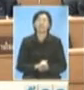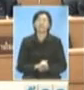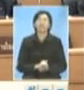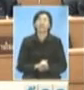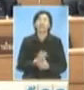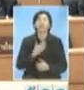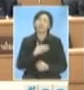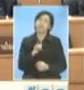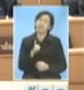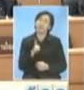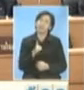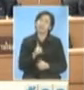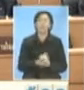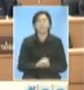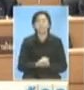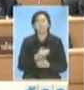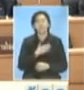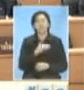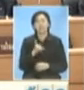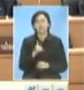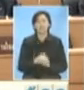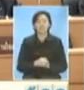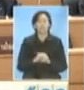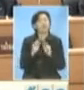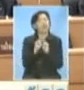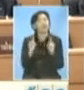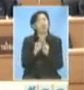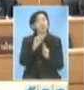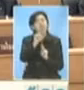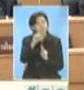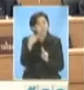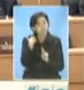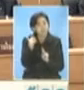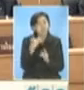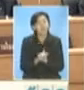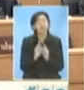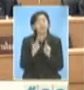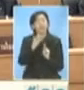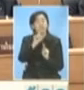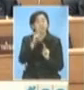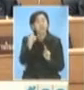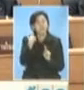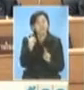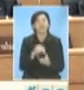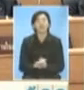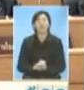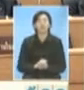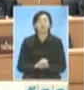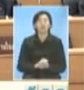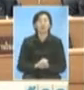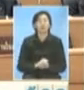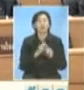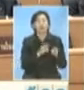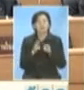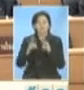ผมก็ถึงไม่แน่ใจว่ากรรมธิการท่านได้ถามหรือไม่ว่าการเฉลี่ยหรือความเป็นไปได้ของแนว